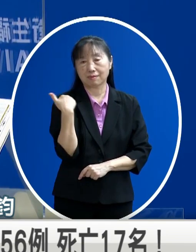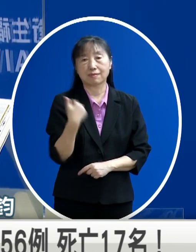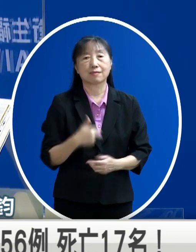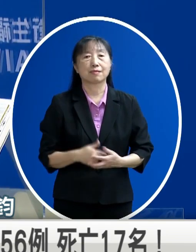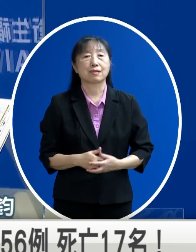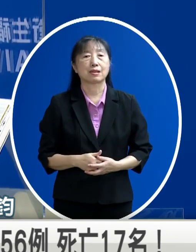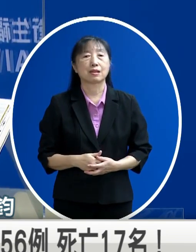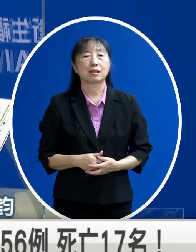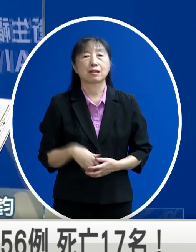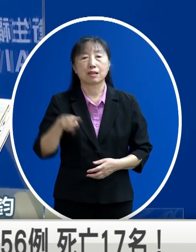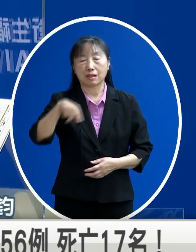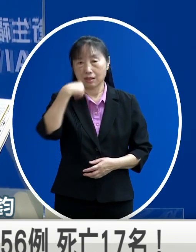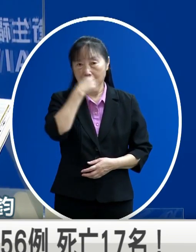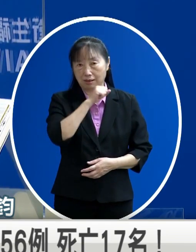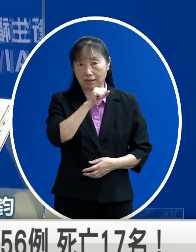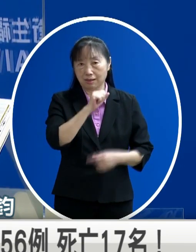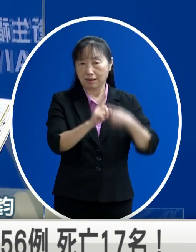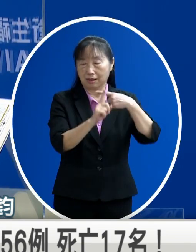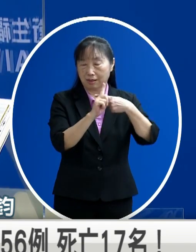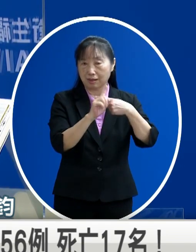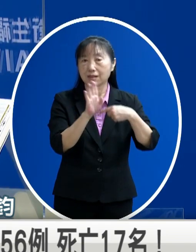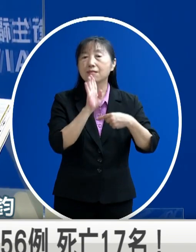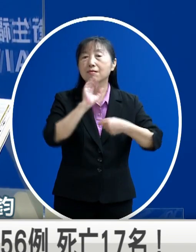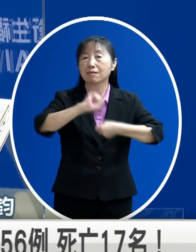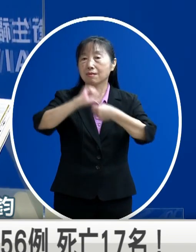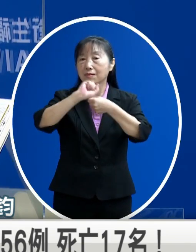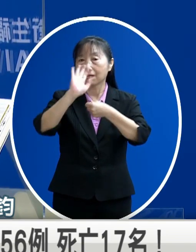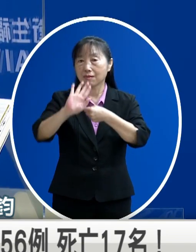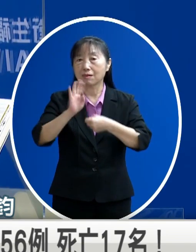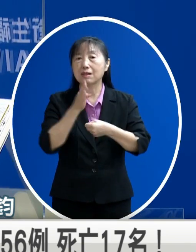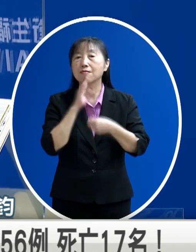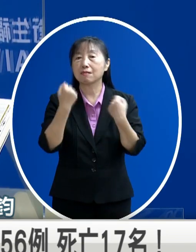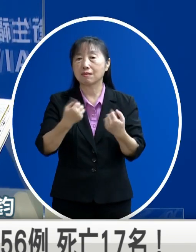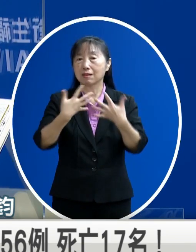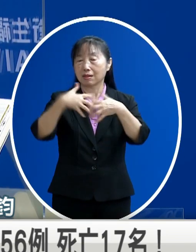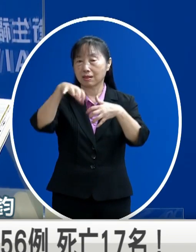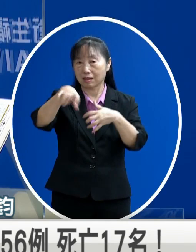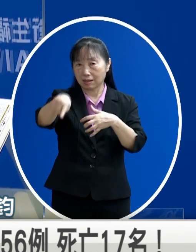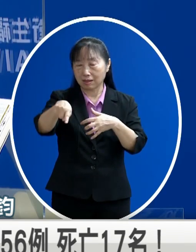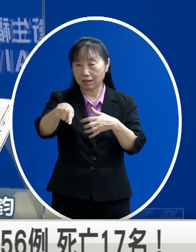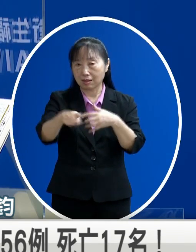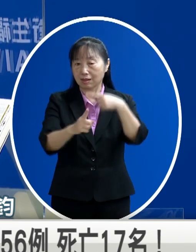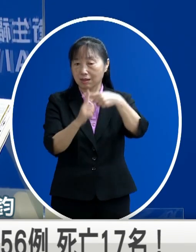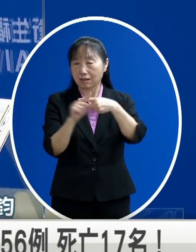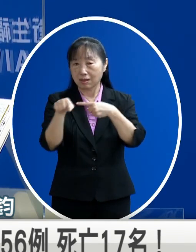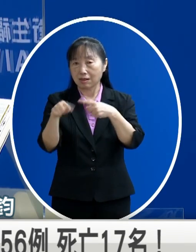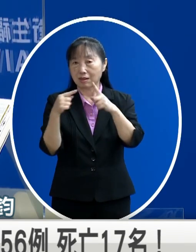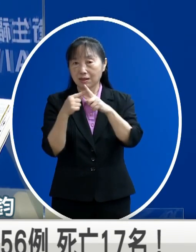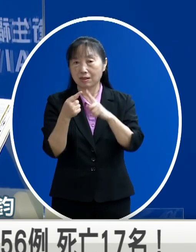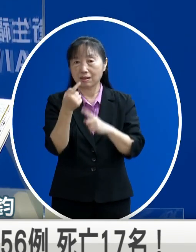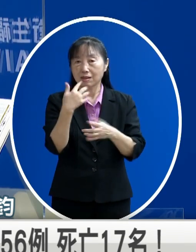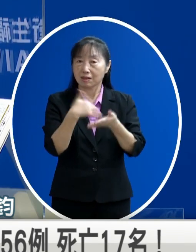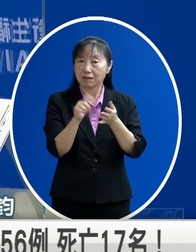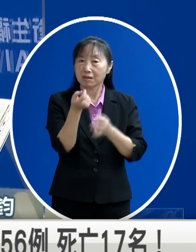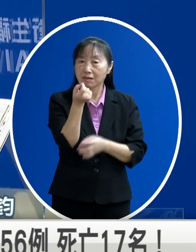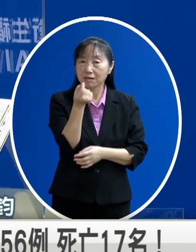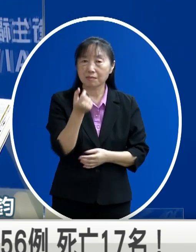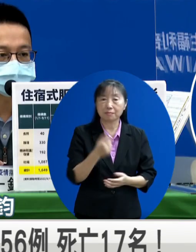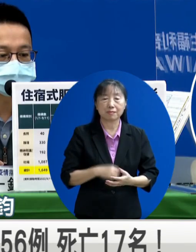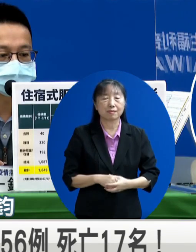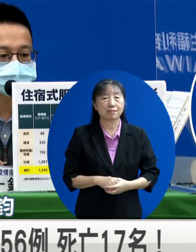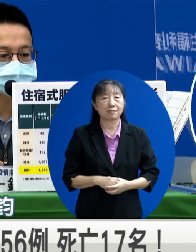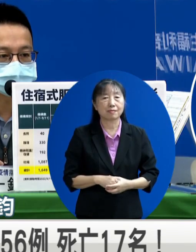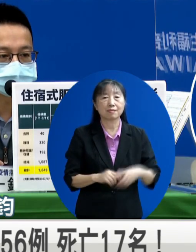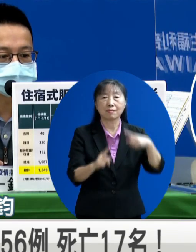这个虽然说国内本土的疫情是升温，不过在机构里面确诊的情形仍然算是比较低的低点。